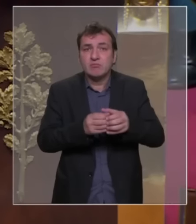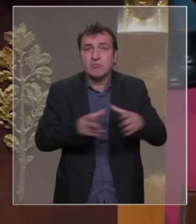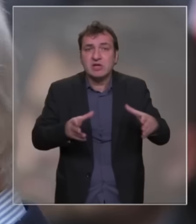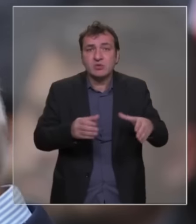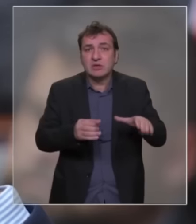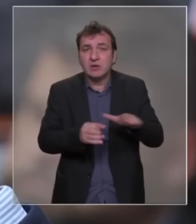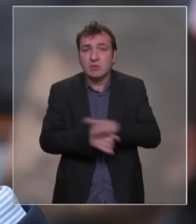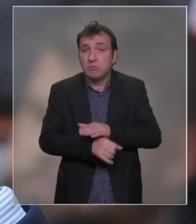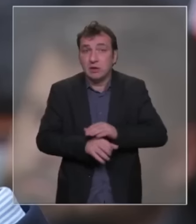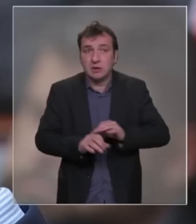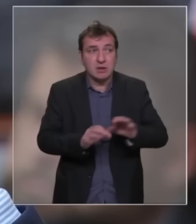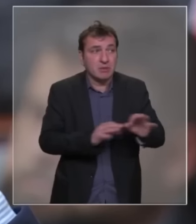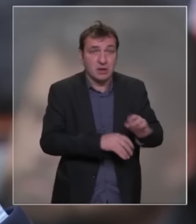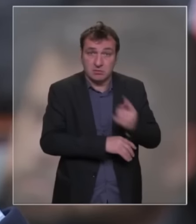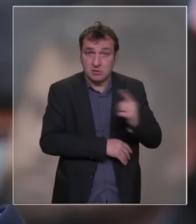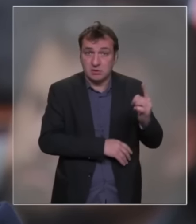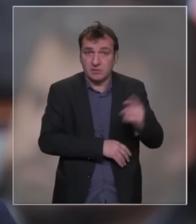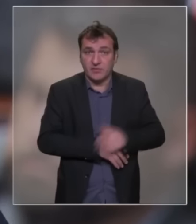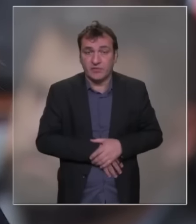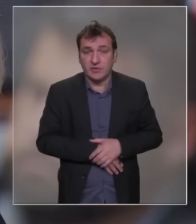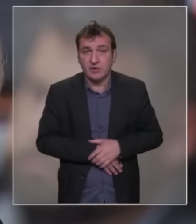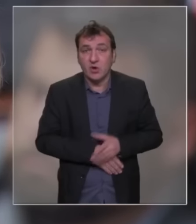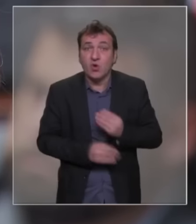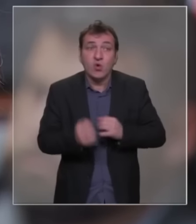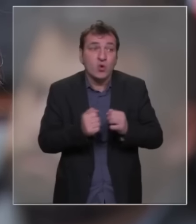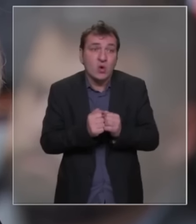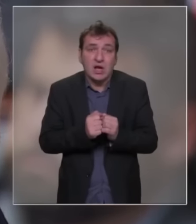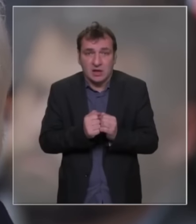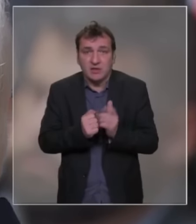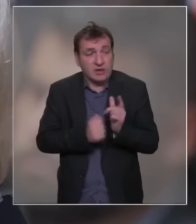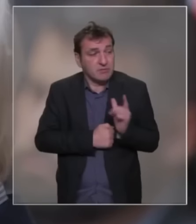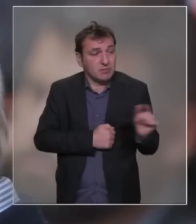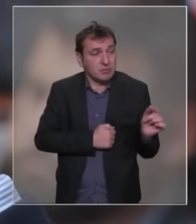seul, ni avec ses alliés.